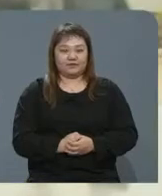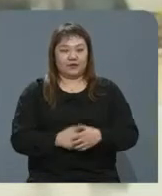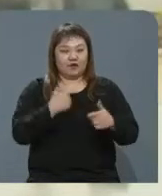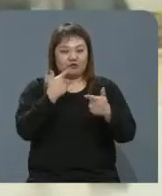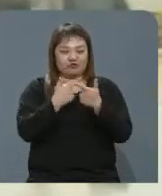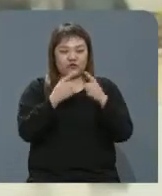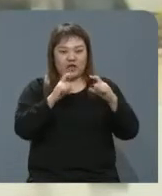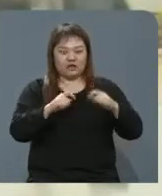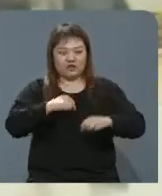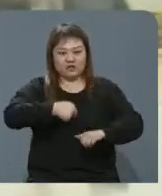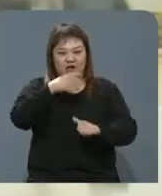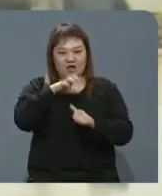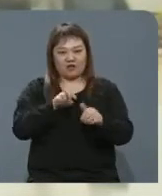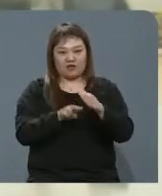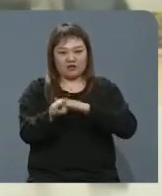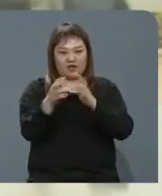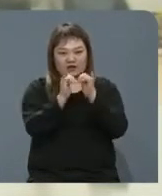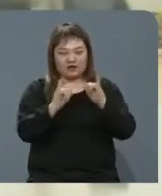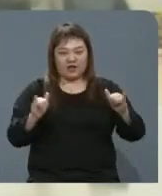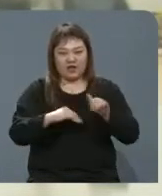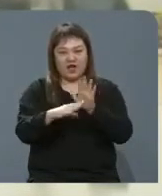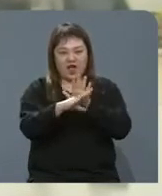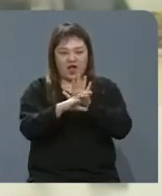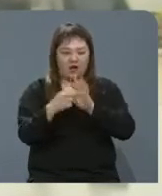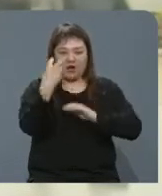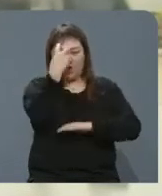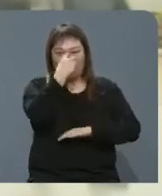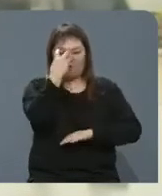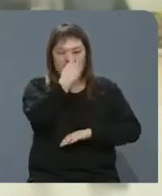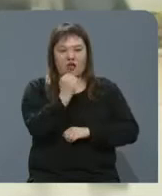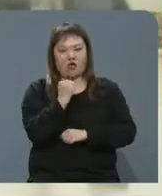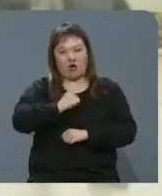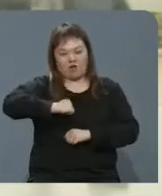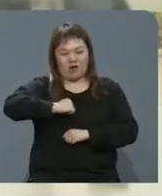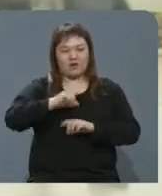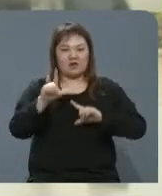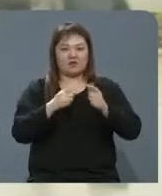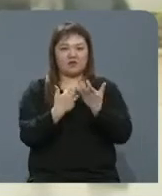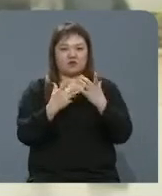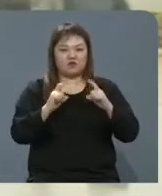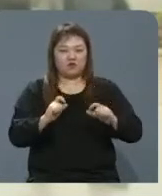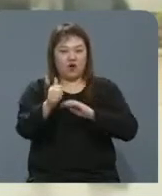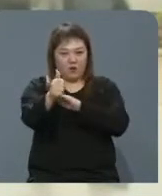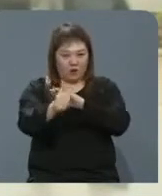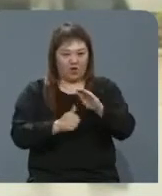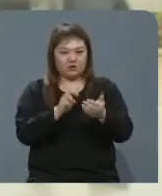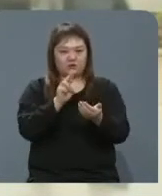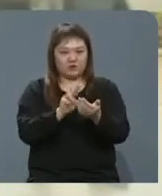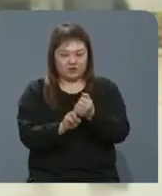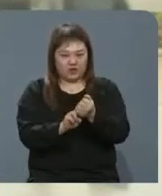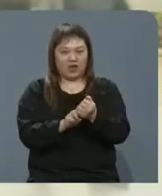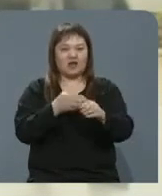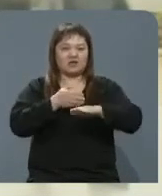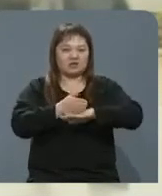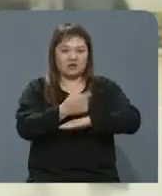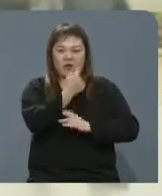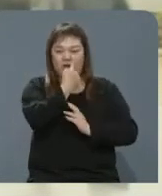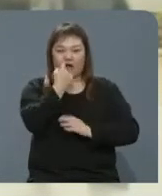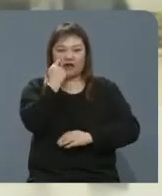부산 지역 자가격리 이탈자가 코로나19 검사도 거부한 채 제주에 들어온 뒤 잠적했다가 뒤늦게 소재가